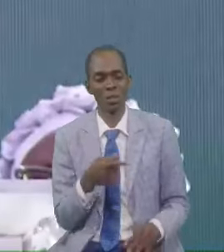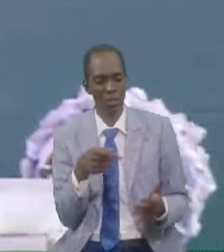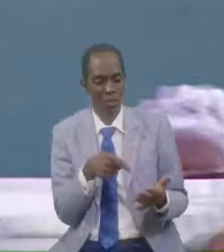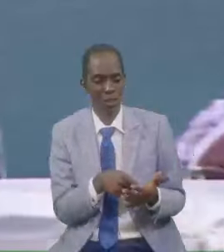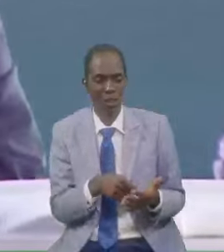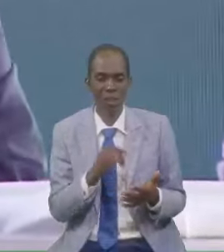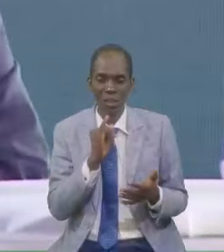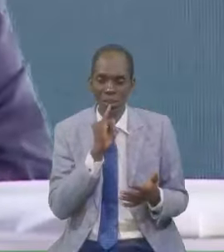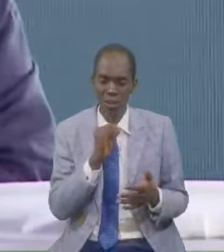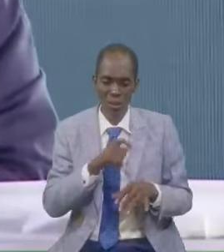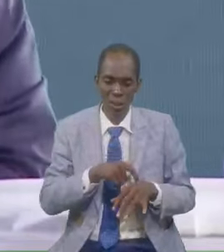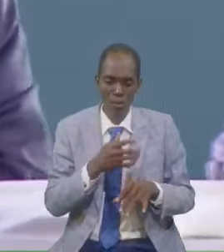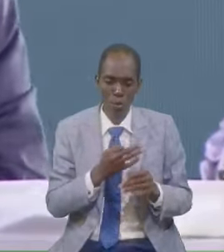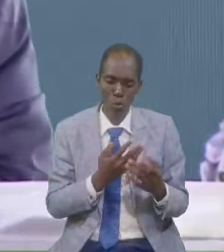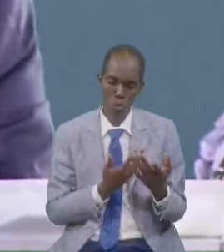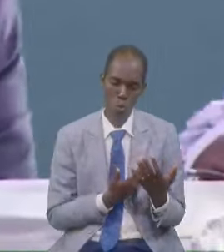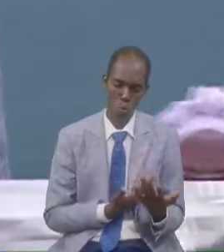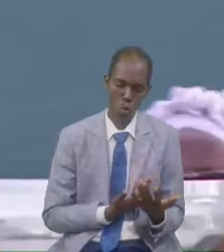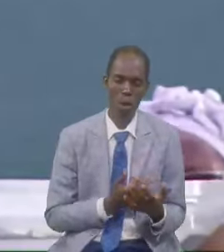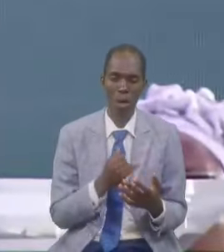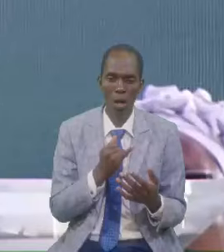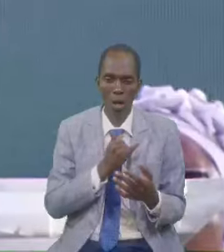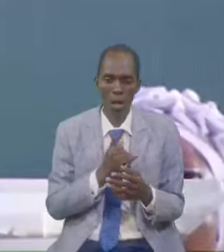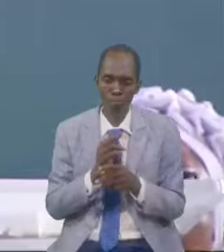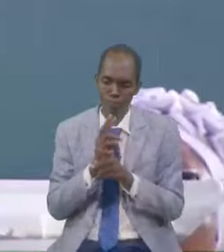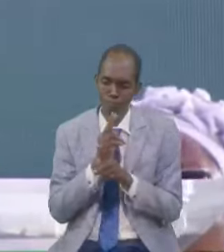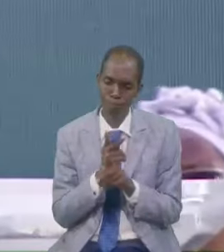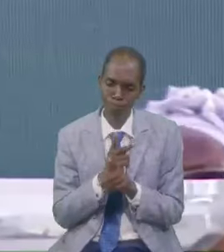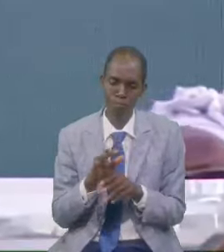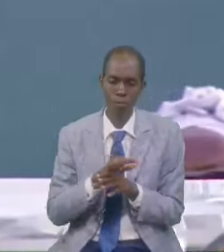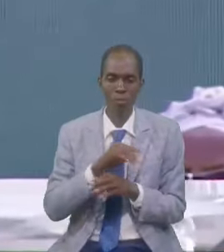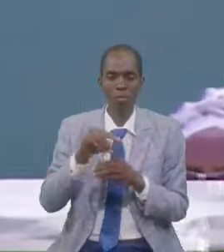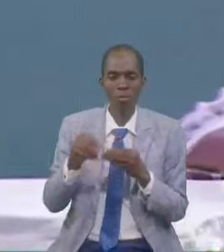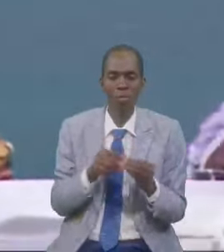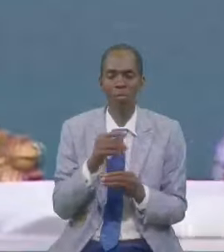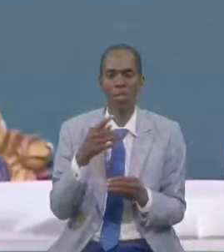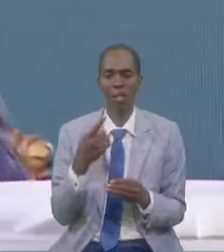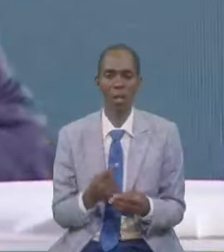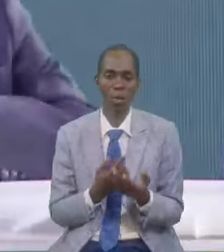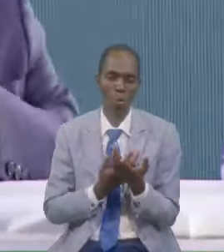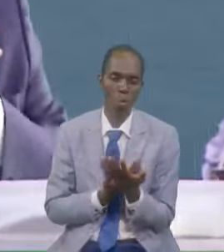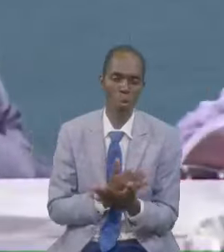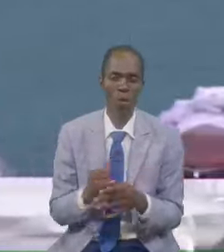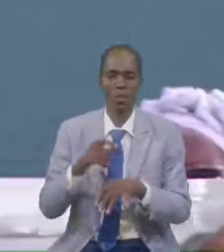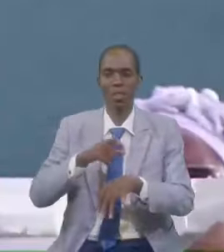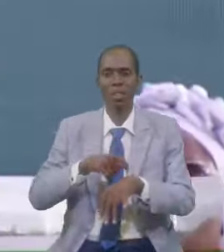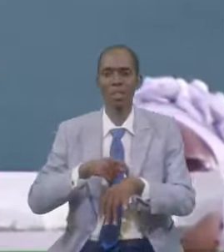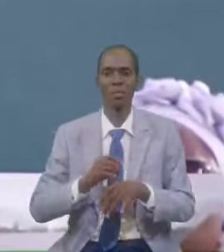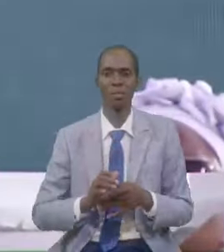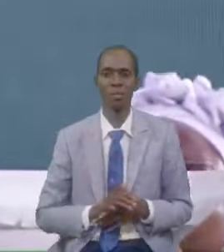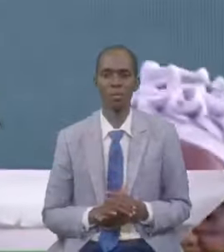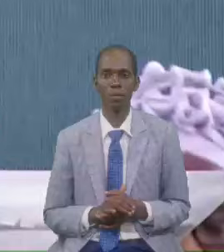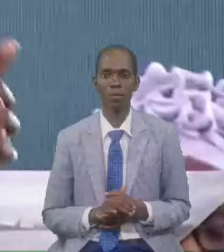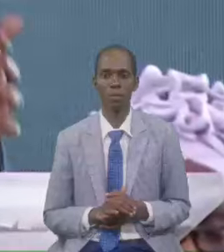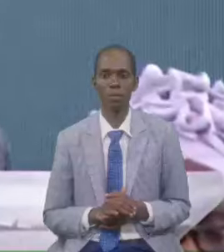watch over the waiting period. అప్పుడు మనం చెప్పాలి, వేచి ఉన్న సమయంలో నేను మెలకువగా వేచి ఉన్నాను. A is